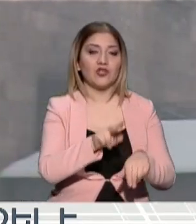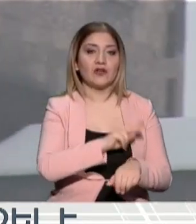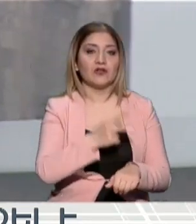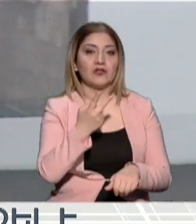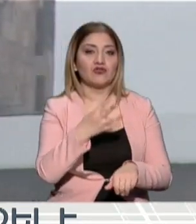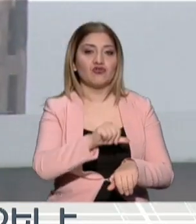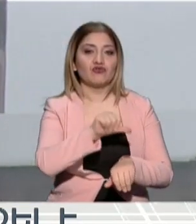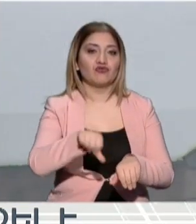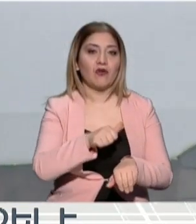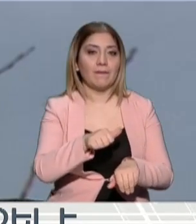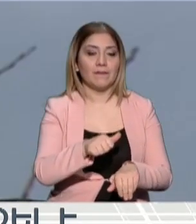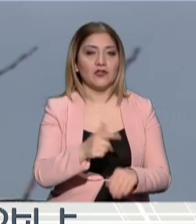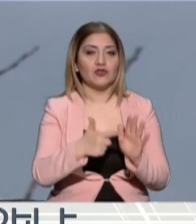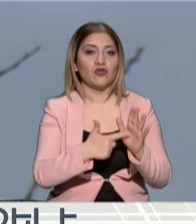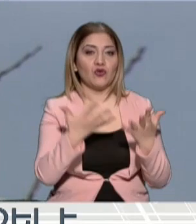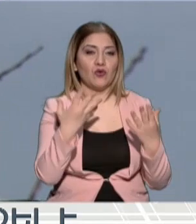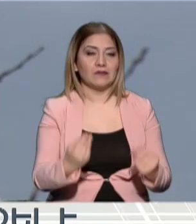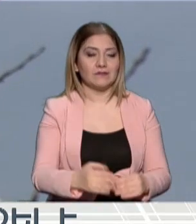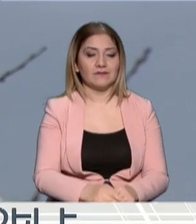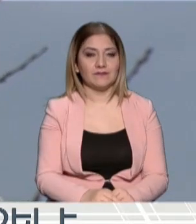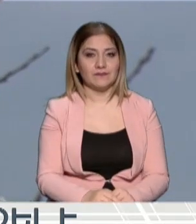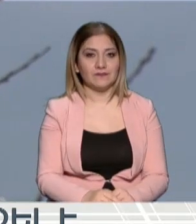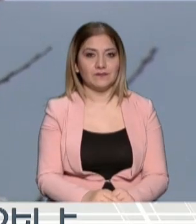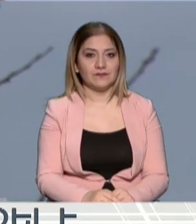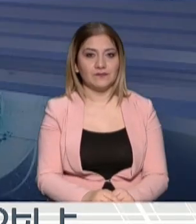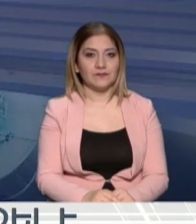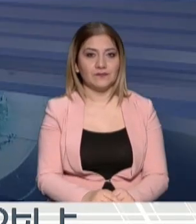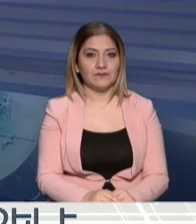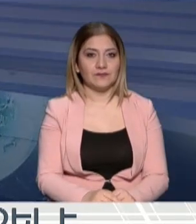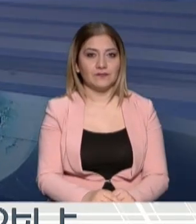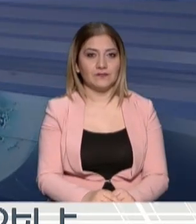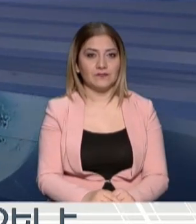է 24/7 ռեժիմով։ Լիլի Դանելյան, Հովհանես Քյոսեան, Լուրեր։